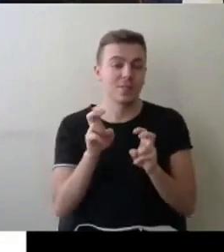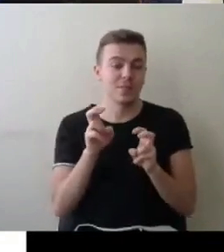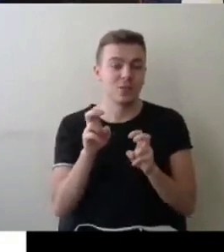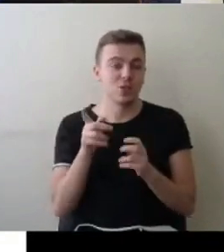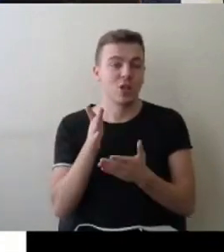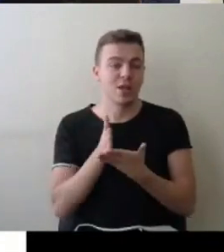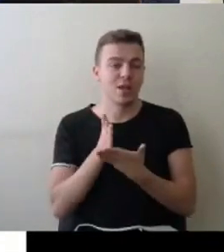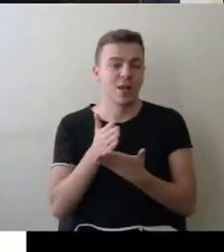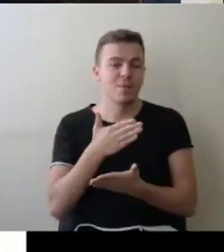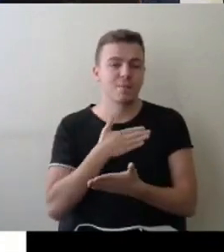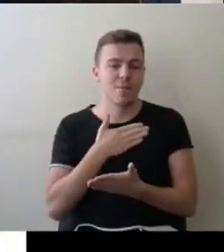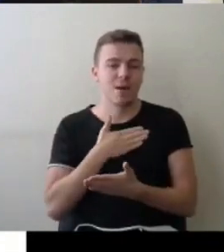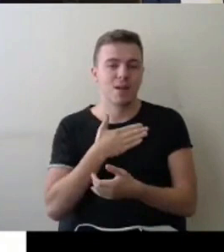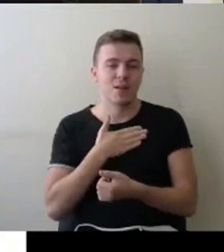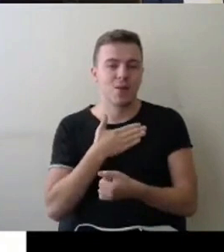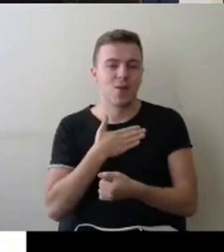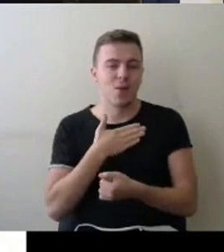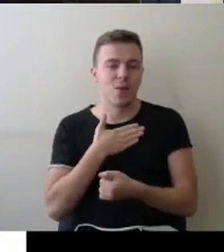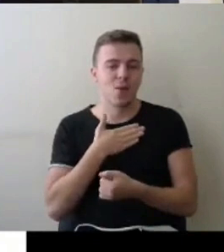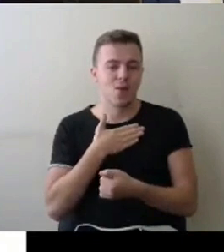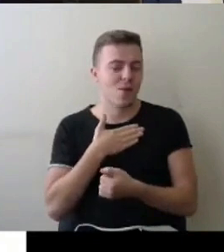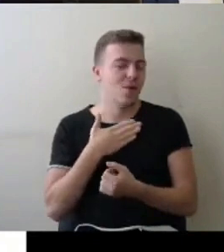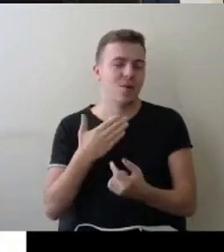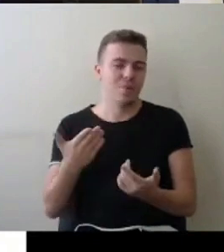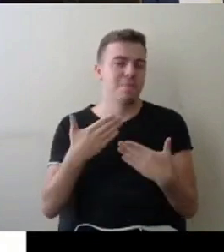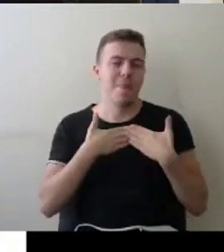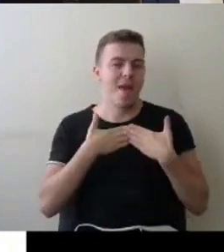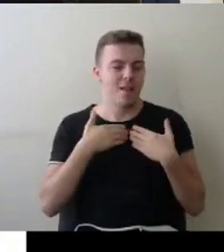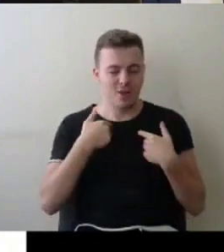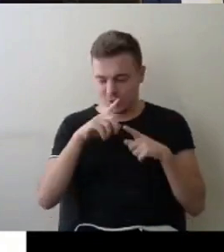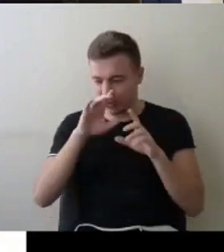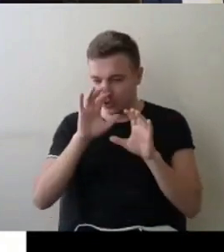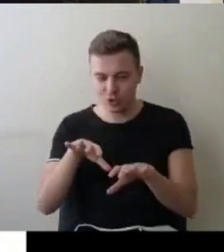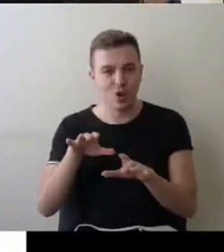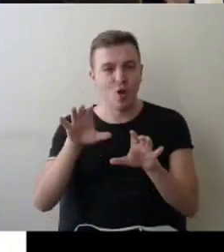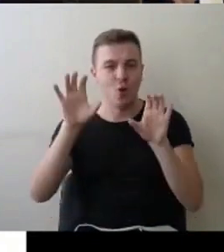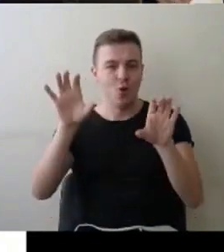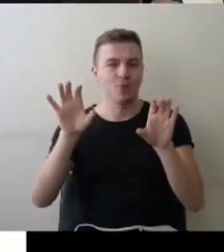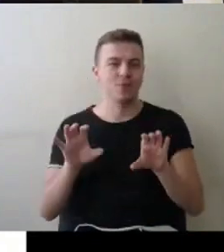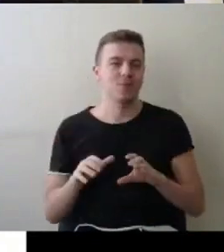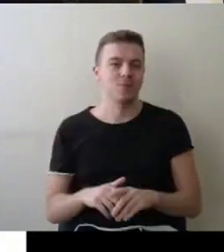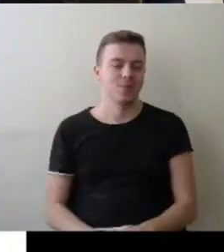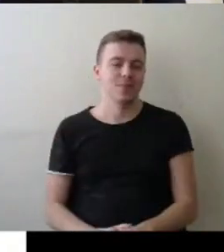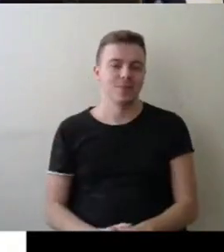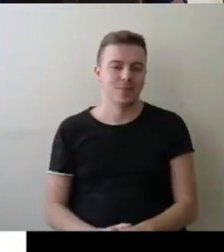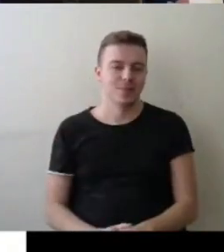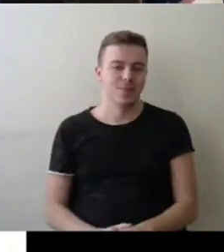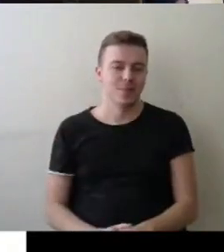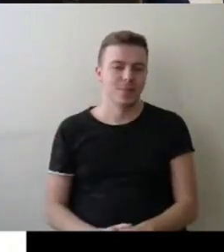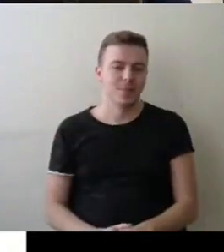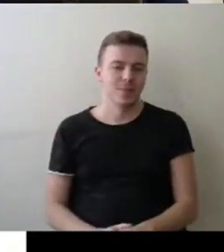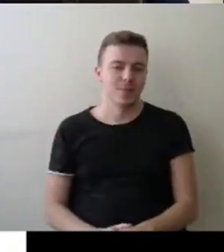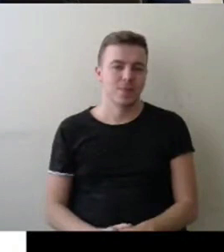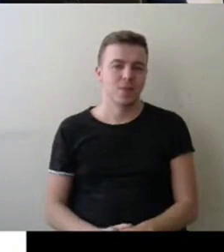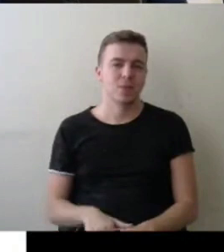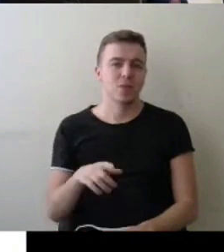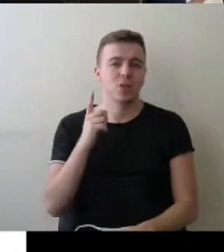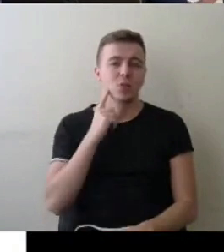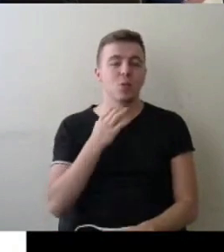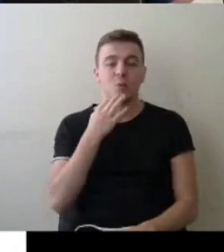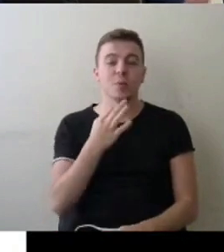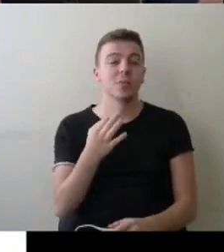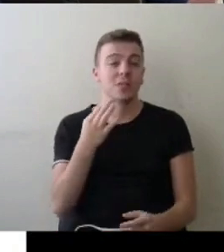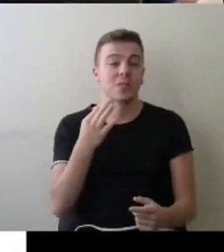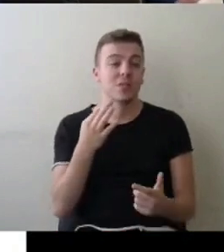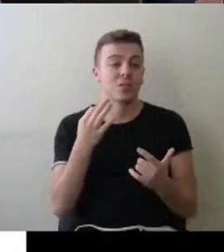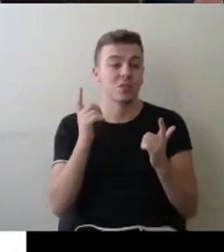mano, reiškia, didžioji meilė, reiškia, tai yra konstitucija. Ne? Tai vat turiu pasakyti, kad jinai praktiškai šiandien